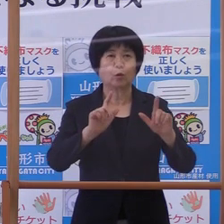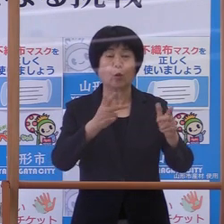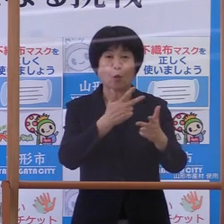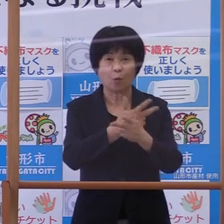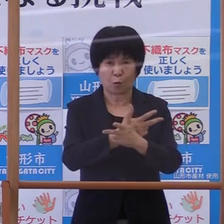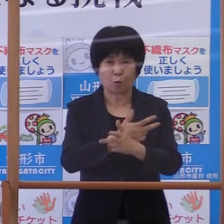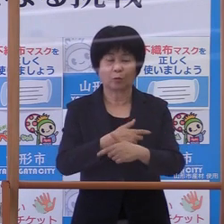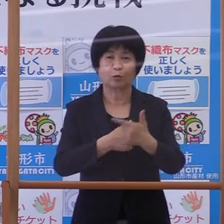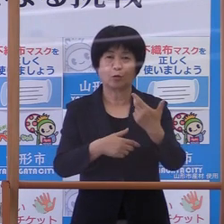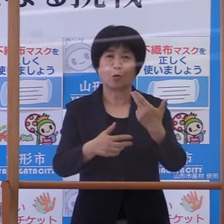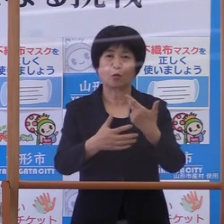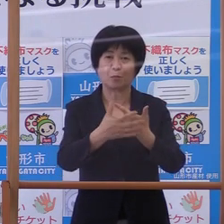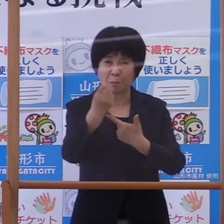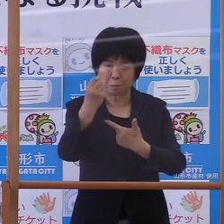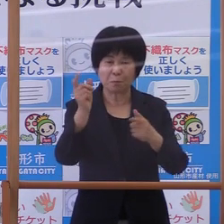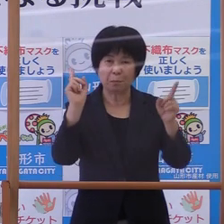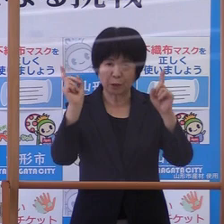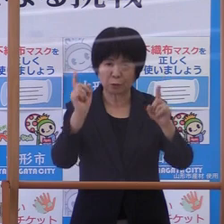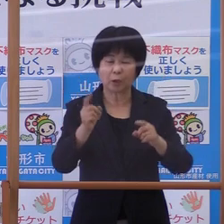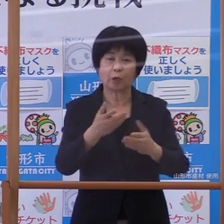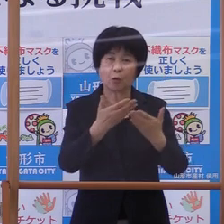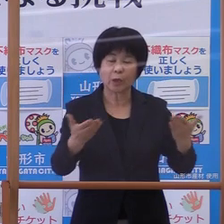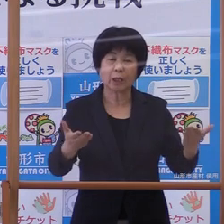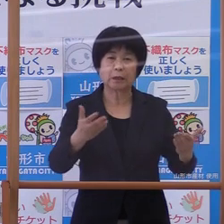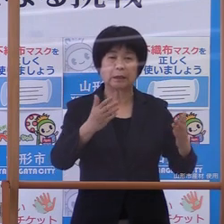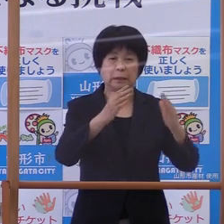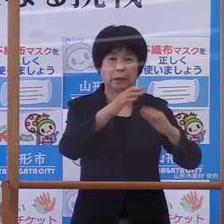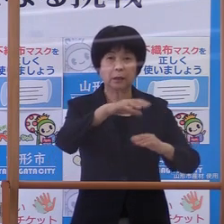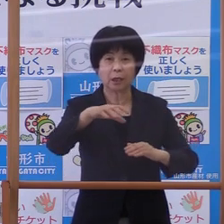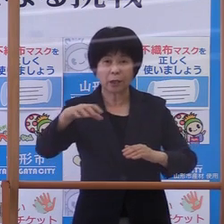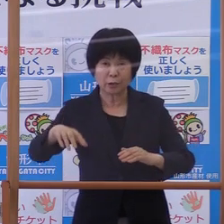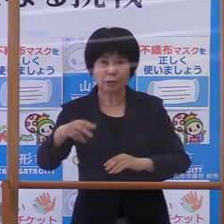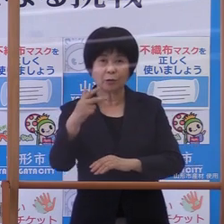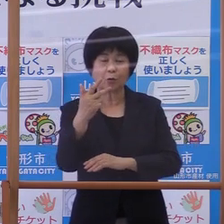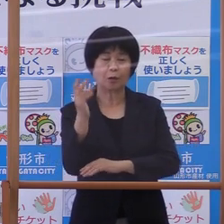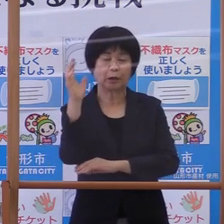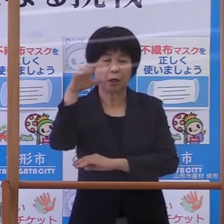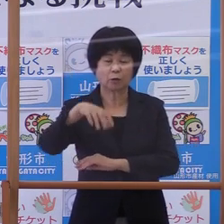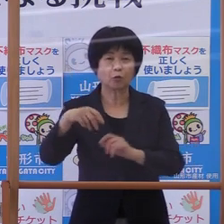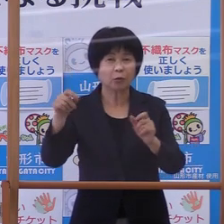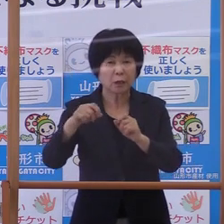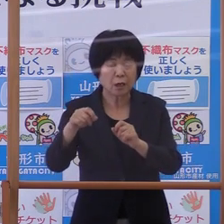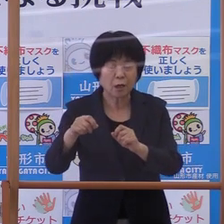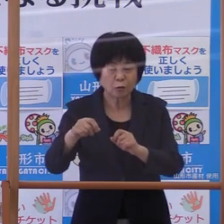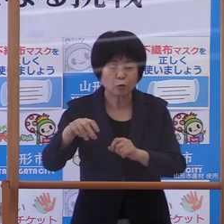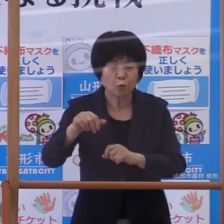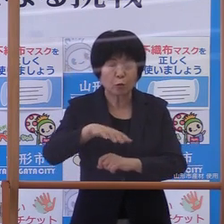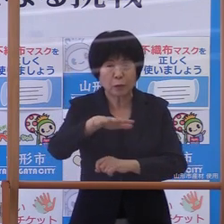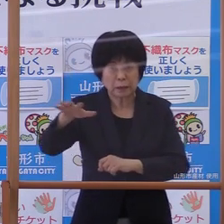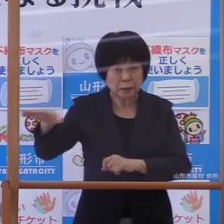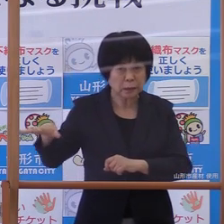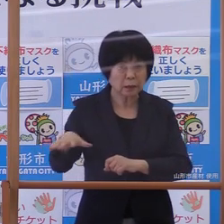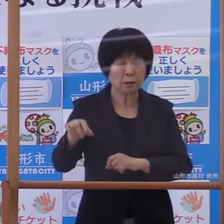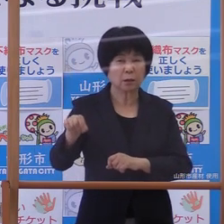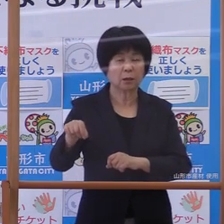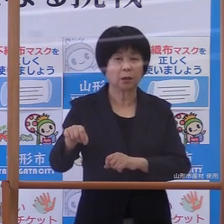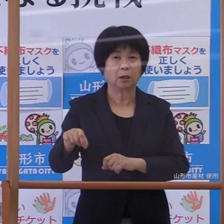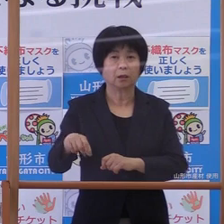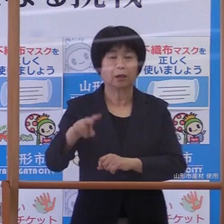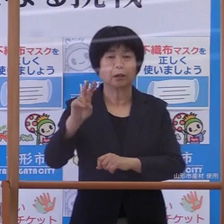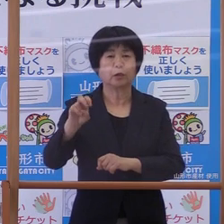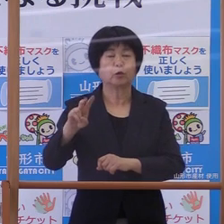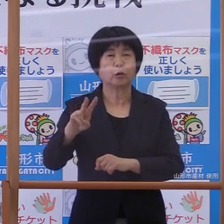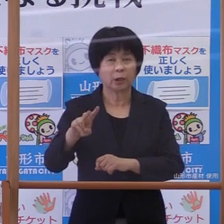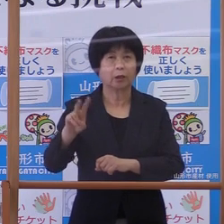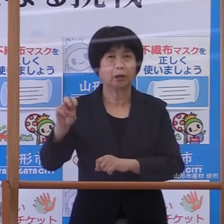北六祭りの展示会場、市役所近くの敷地の部分ですけれども、22